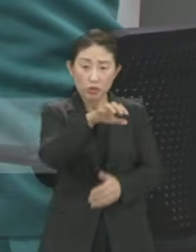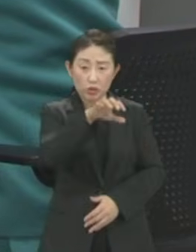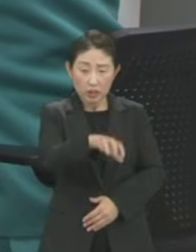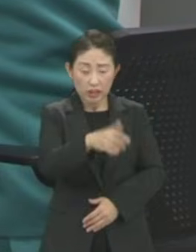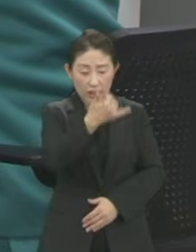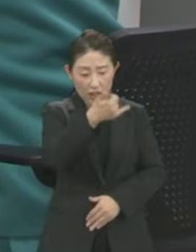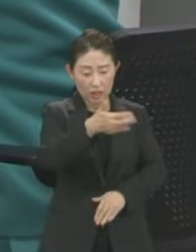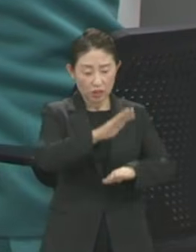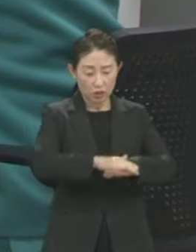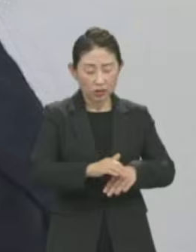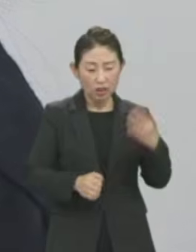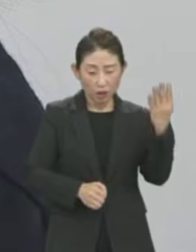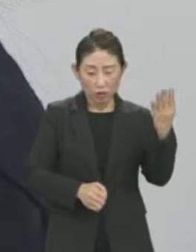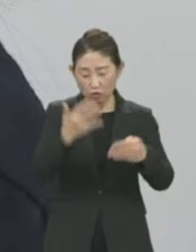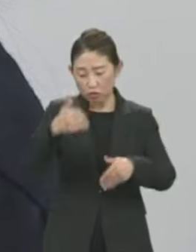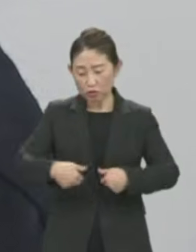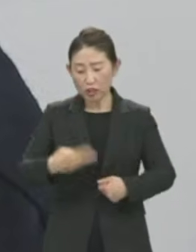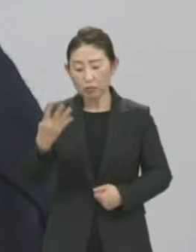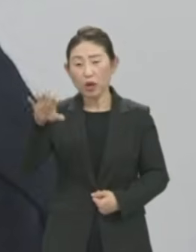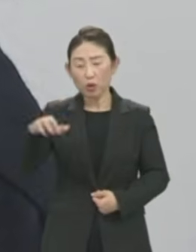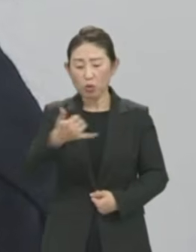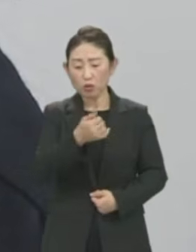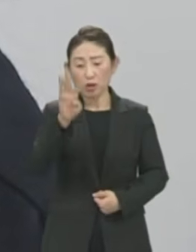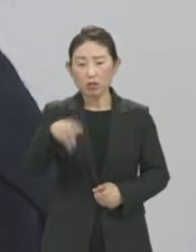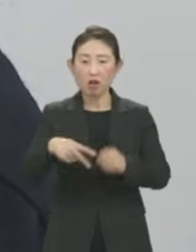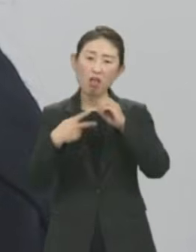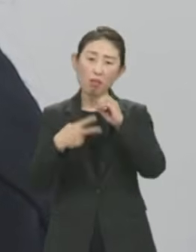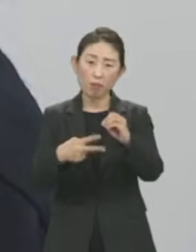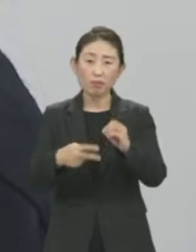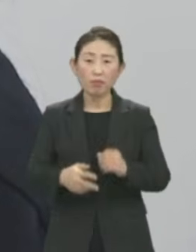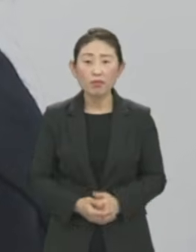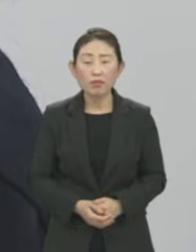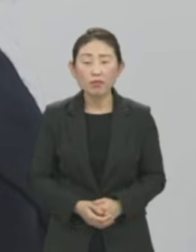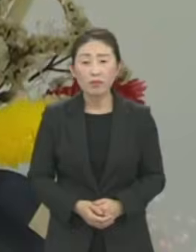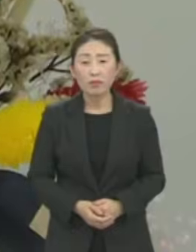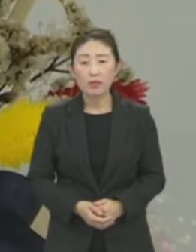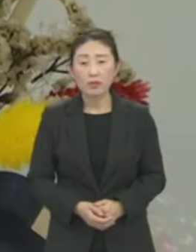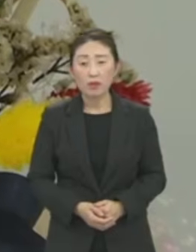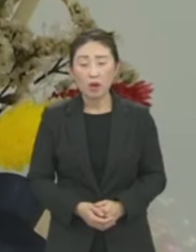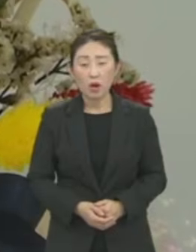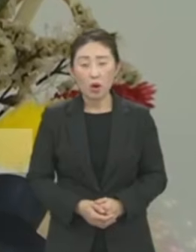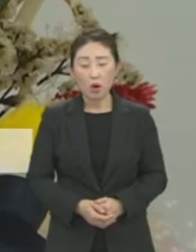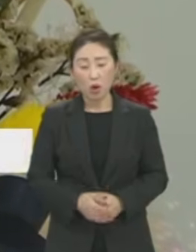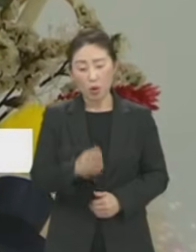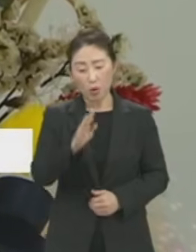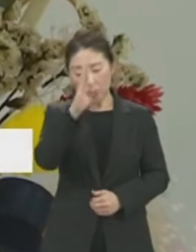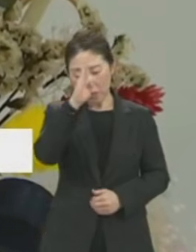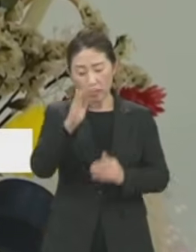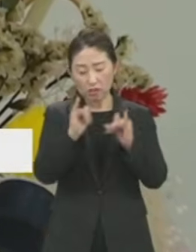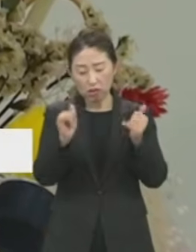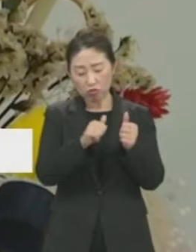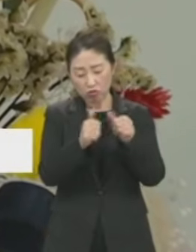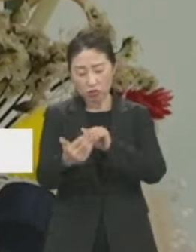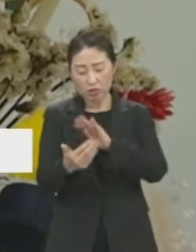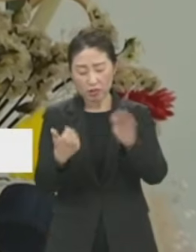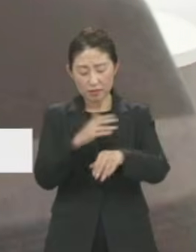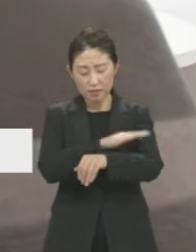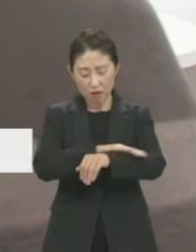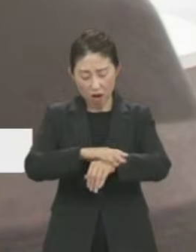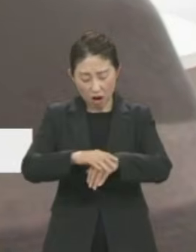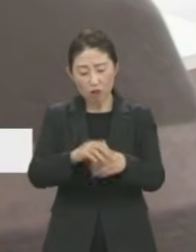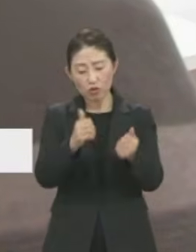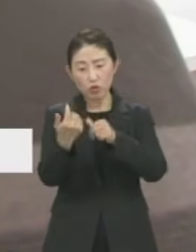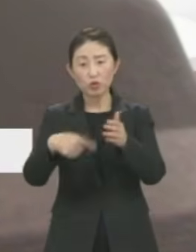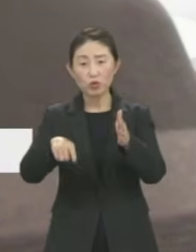대전과 충남에 각 4곳씩, 세종엔 단 한 곳도 없습니다. 말기 환자들의 편안한 여생과 품위 있는 죽음을 위한